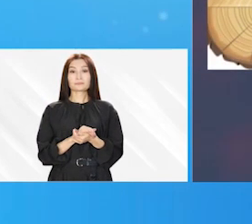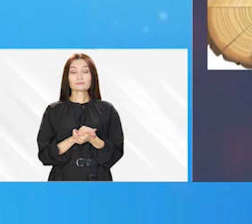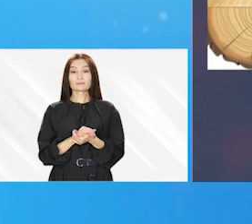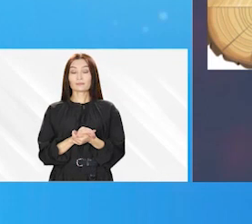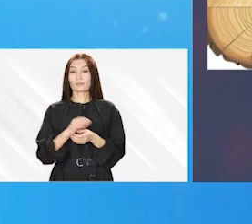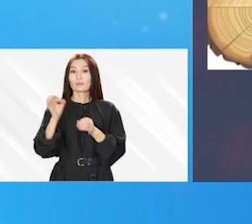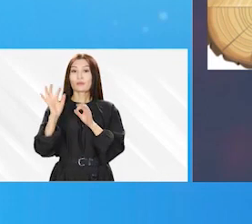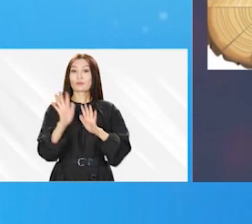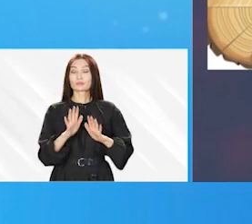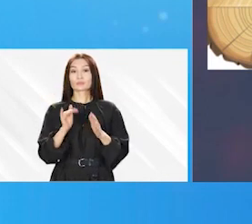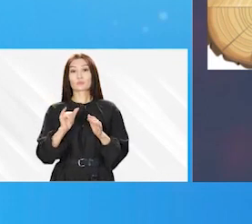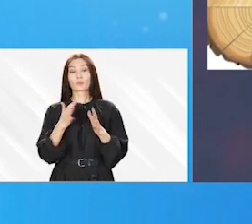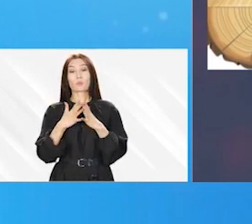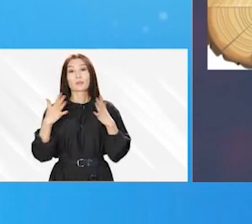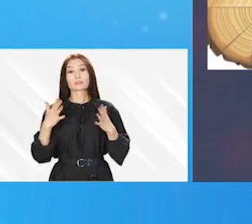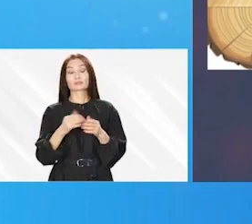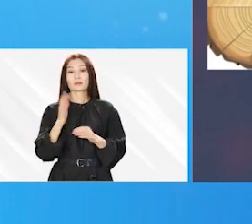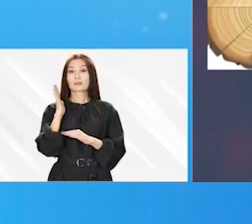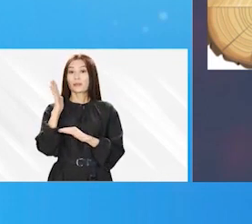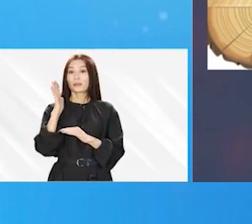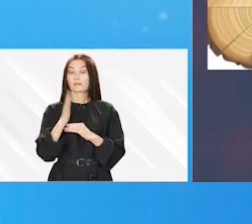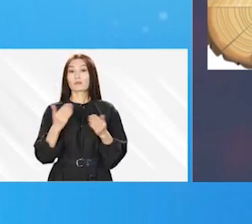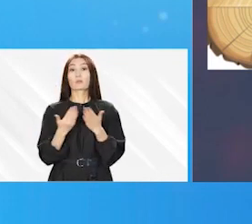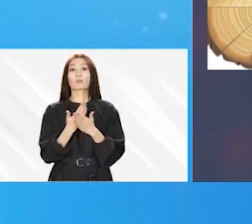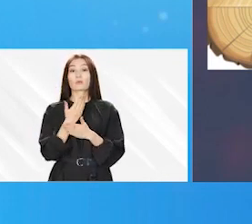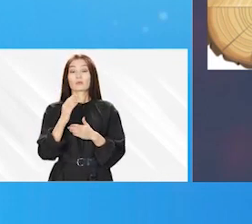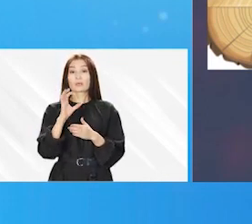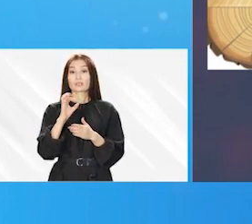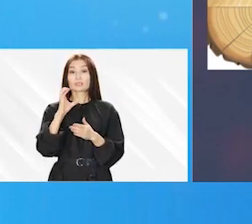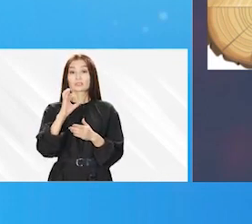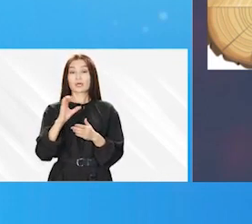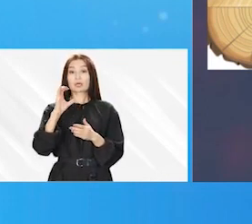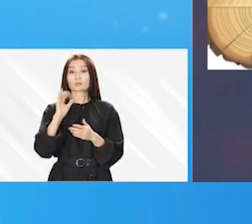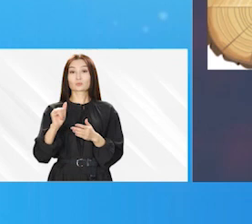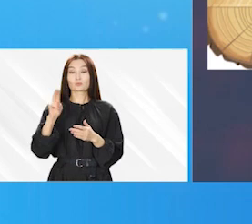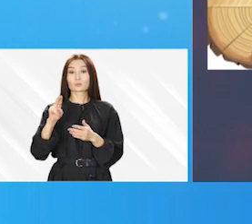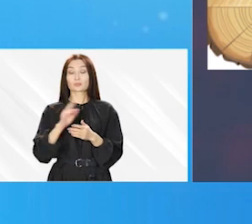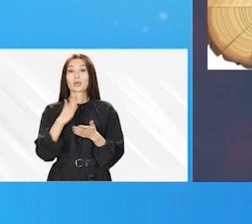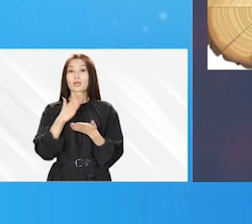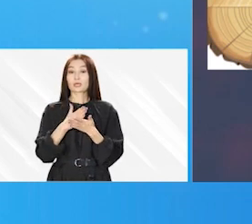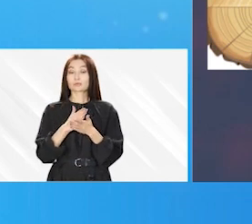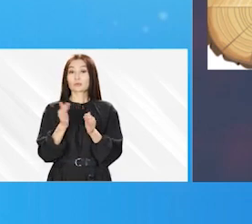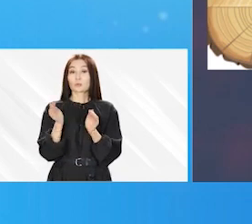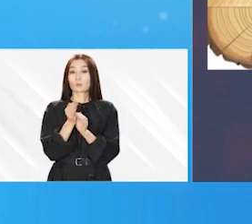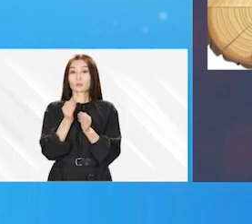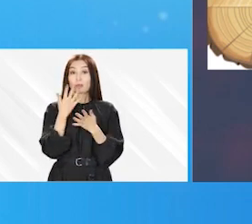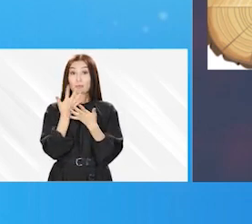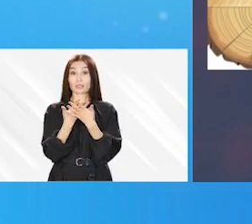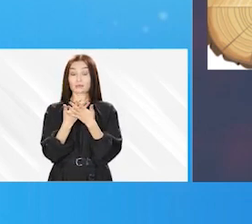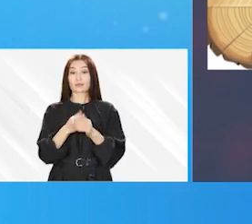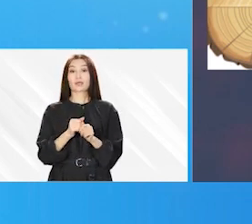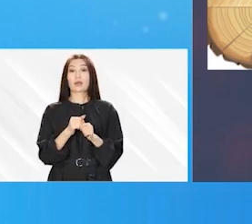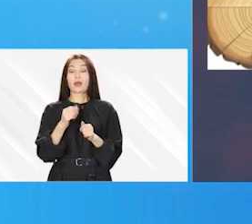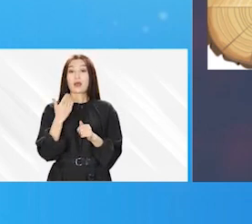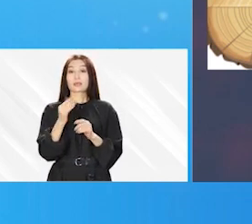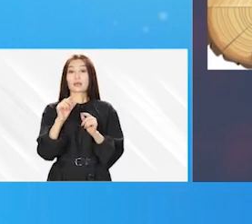осенью у большинства деревьев новые сосуды деревьев оказывается узко просвет ными а их